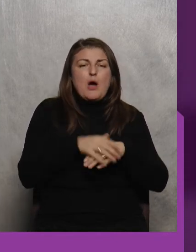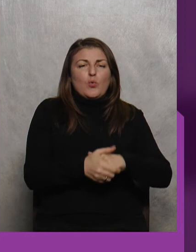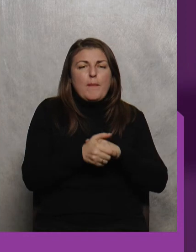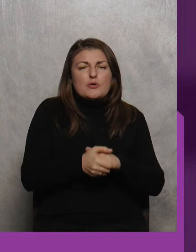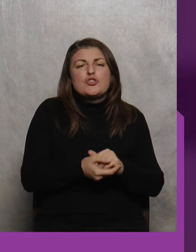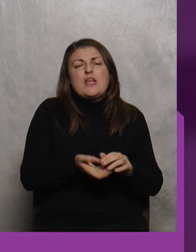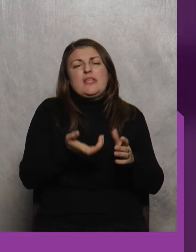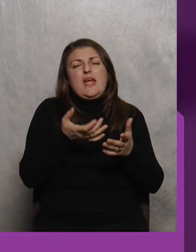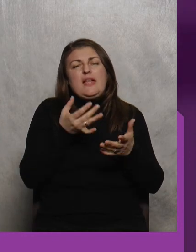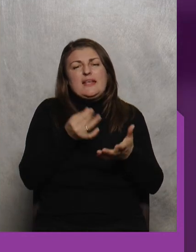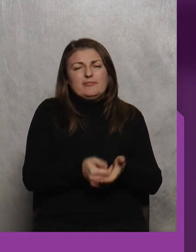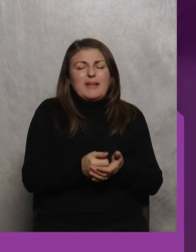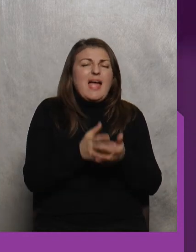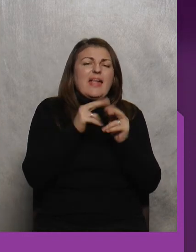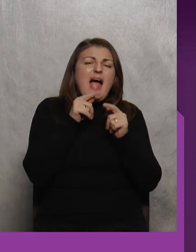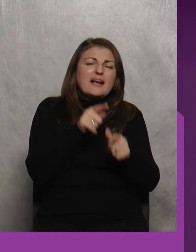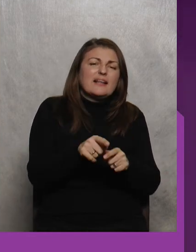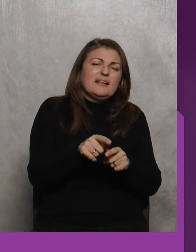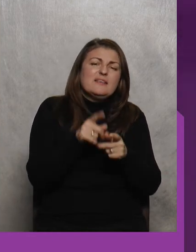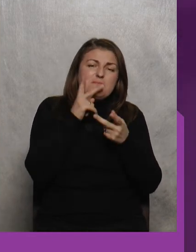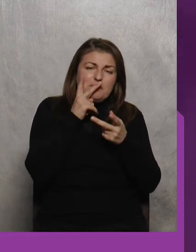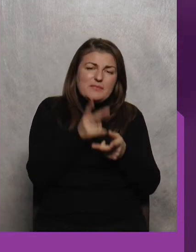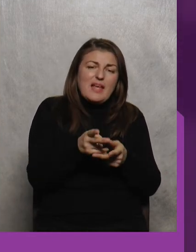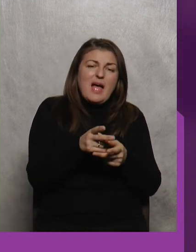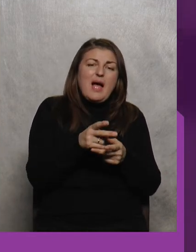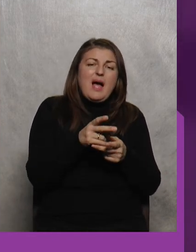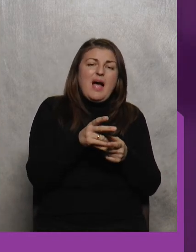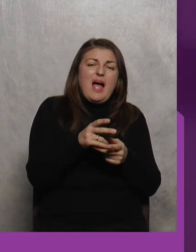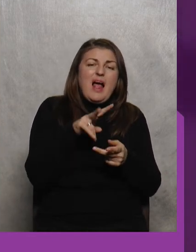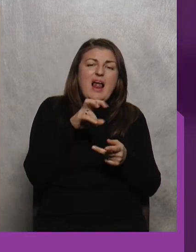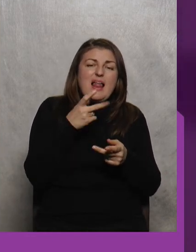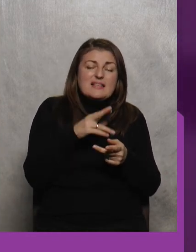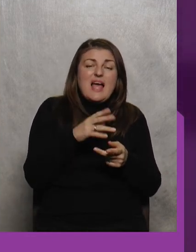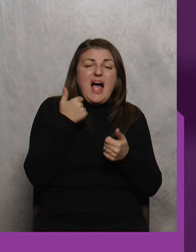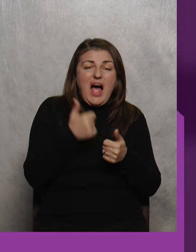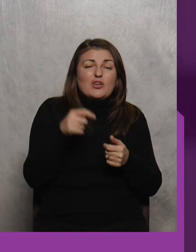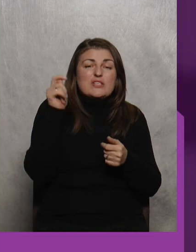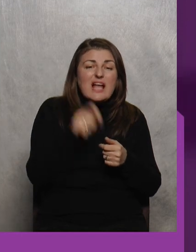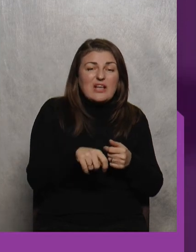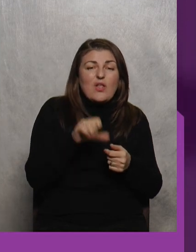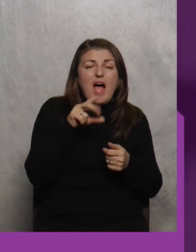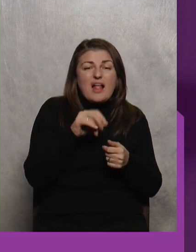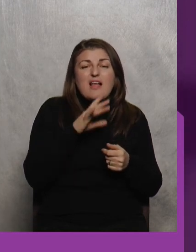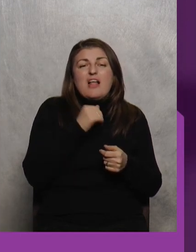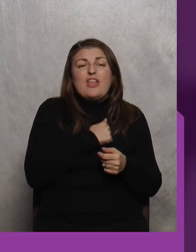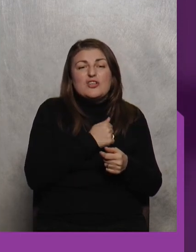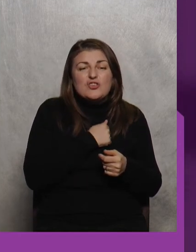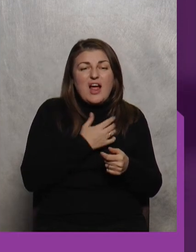і стискання, і як ти... І от бачите, Бесальна Олеся гарно стартанула, але, на